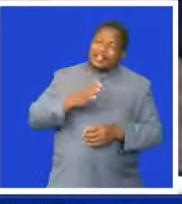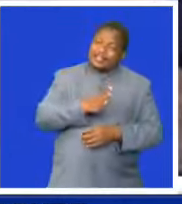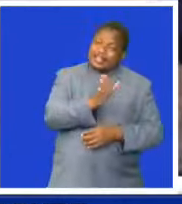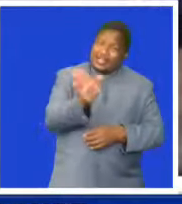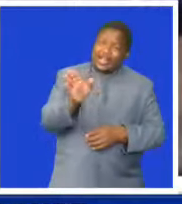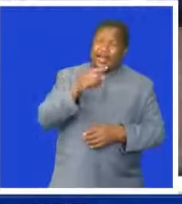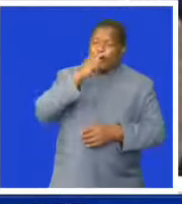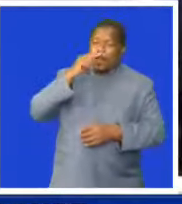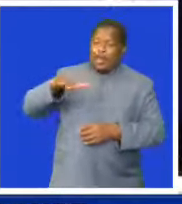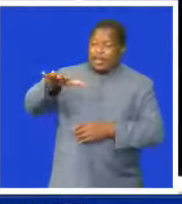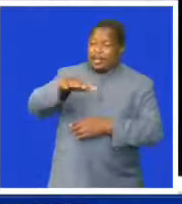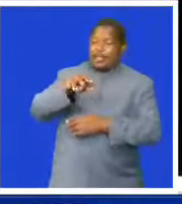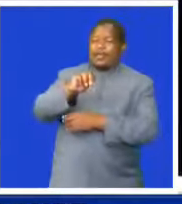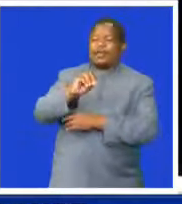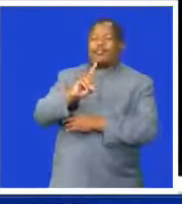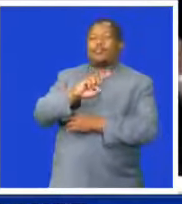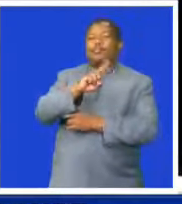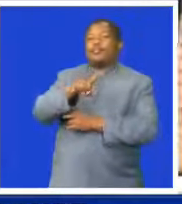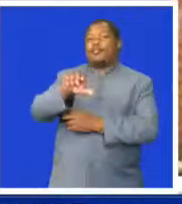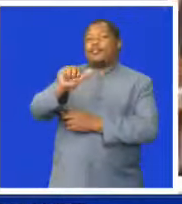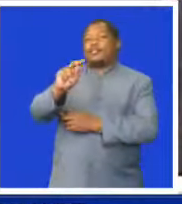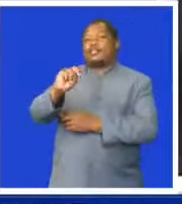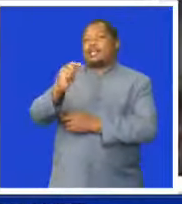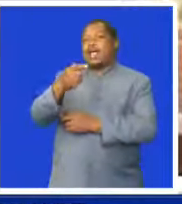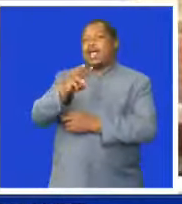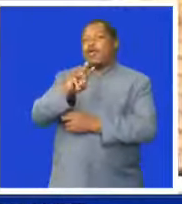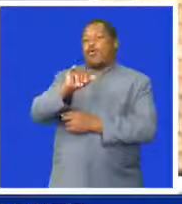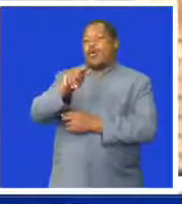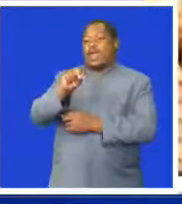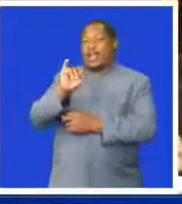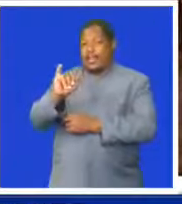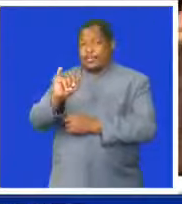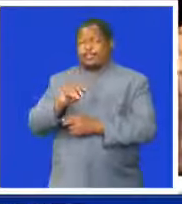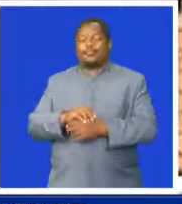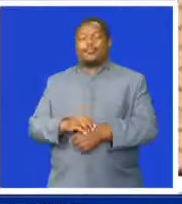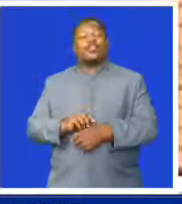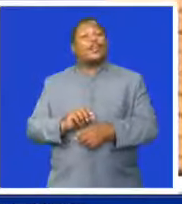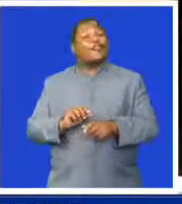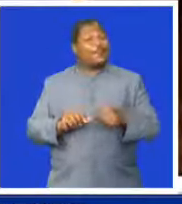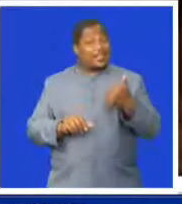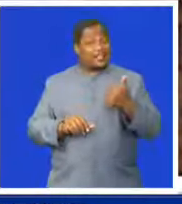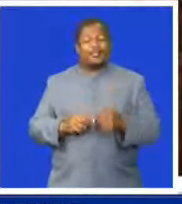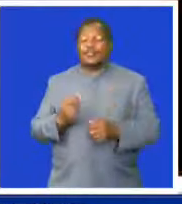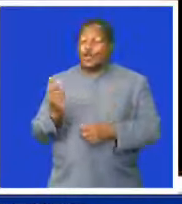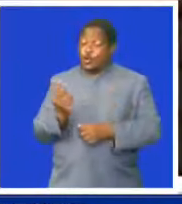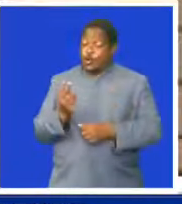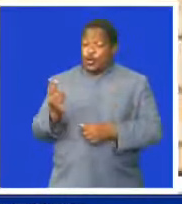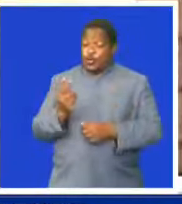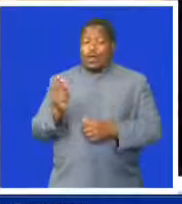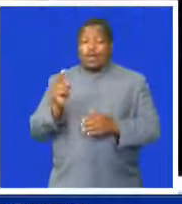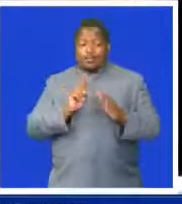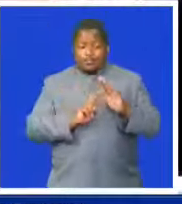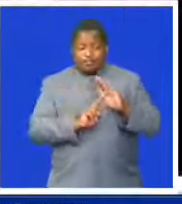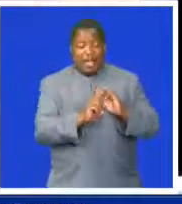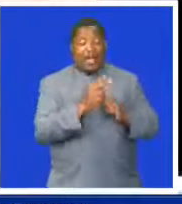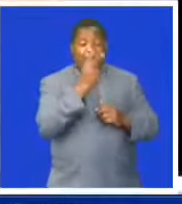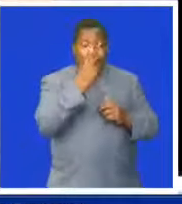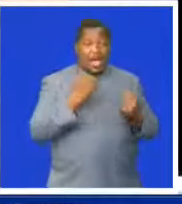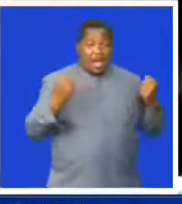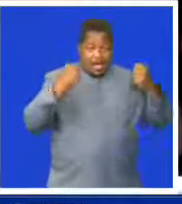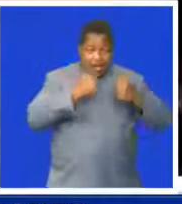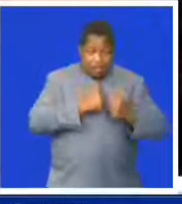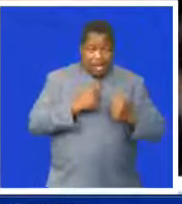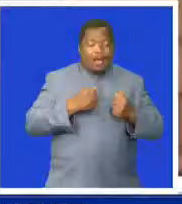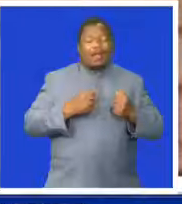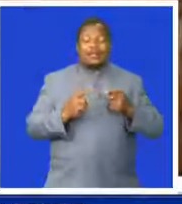i-confession. Ngemuva kwalokho abese sekavela enkantolo lapho abuyiselwe khona esitokisini kude kube ngomhlaka